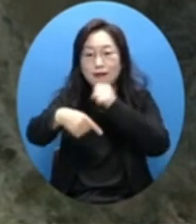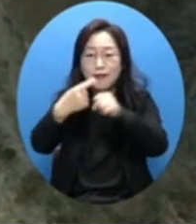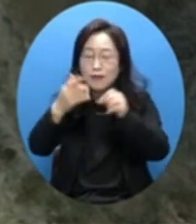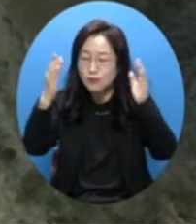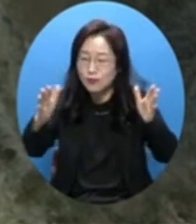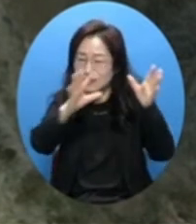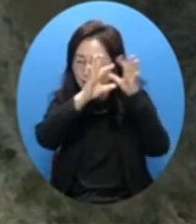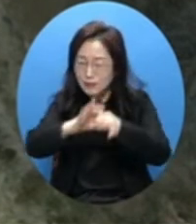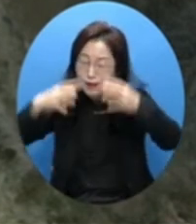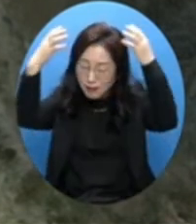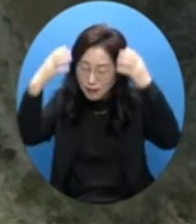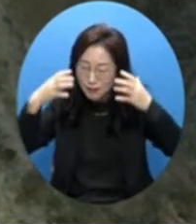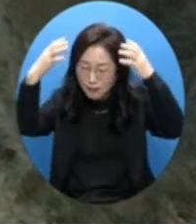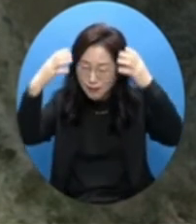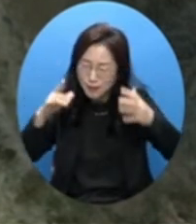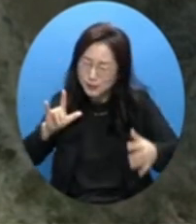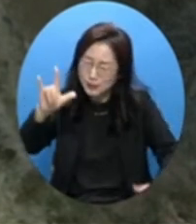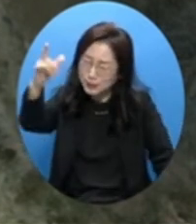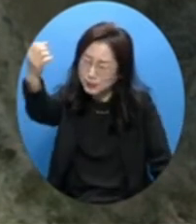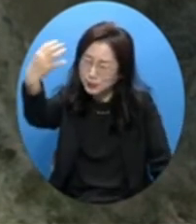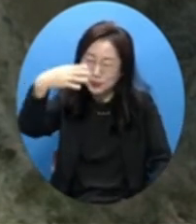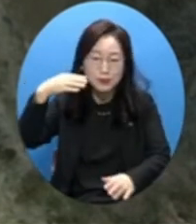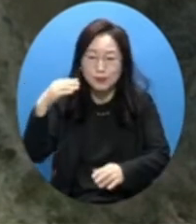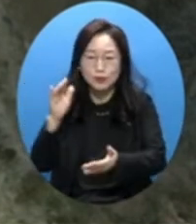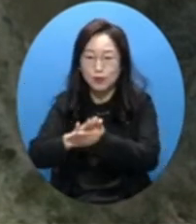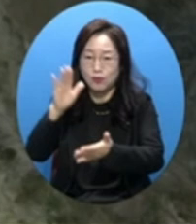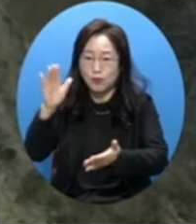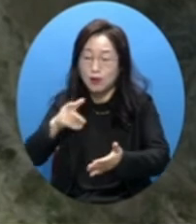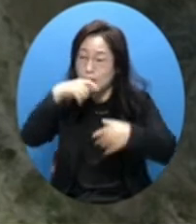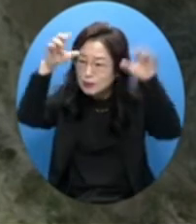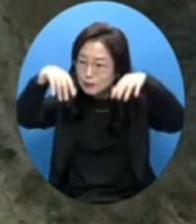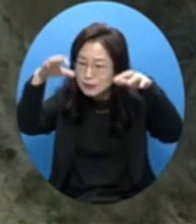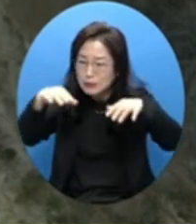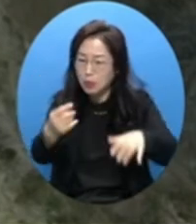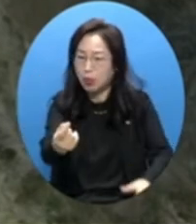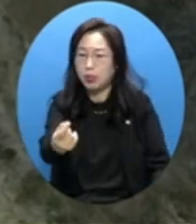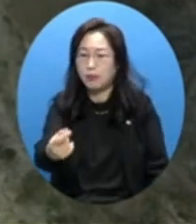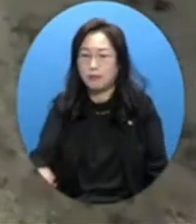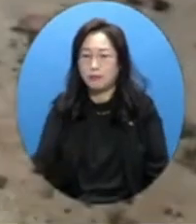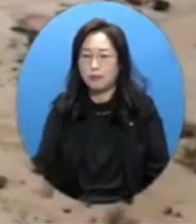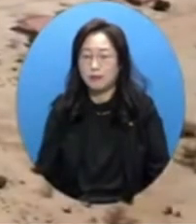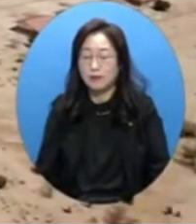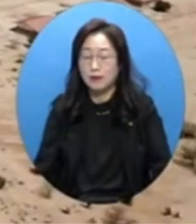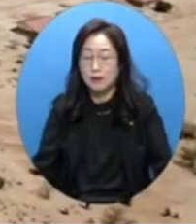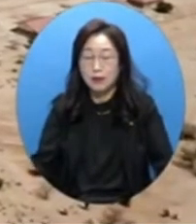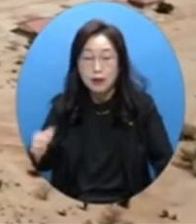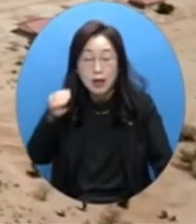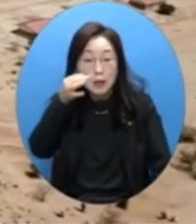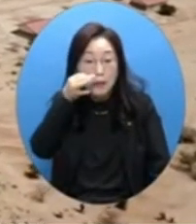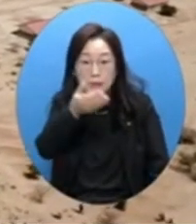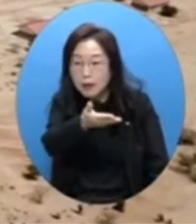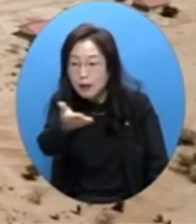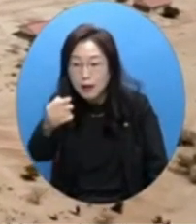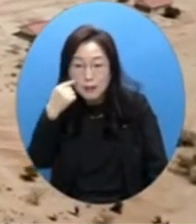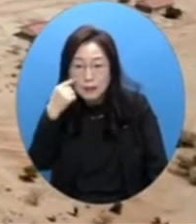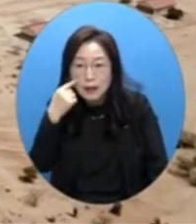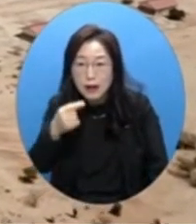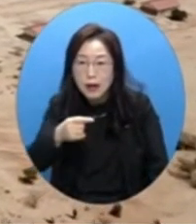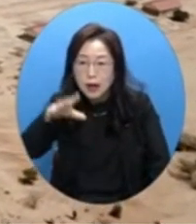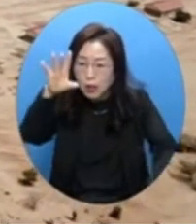더운 날씨만 있습니다. 거의 비도 오지 않습니다. 보이는 것은 모래사막이고 그리고